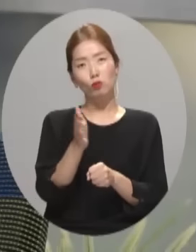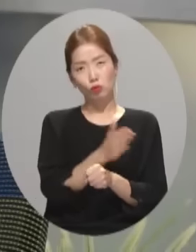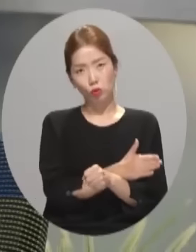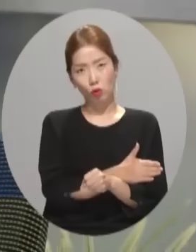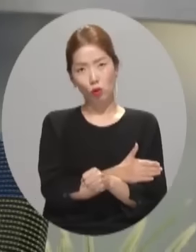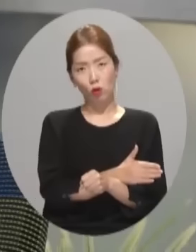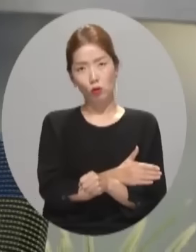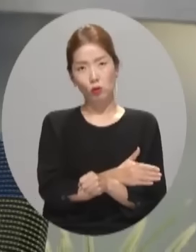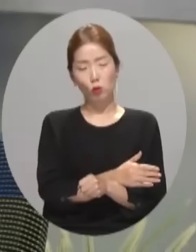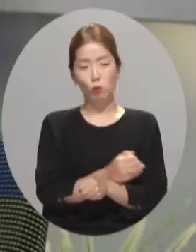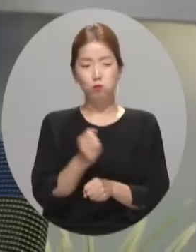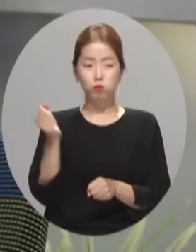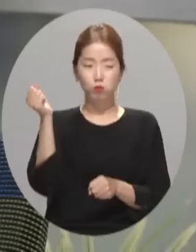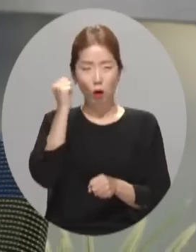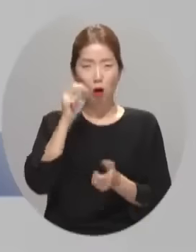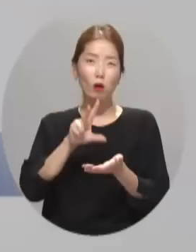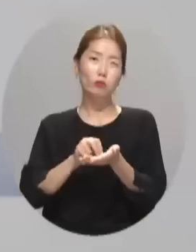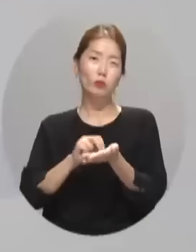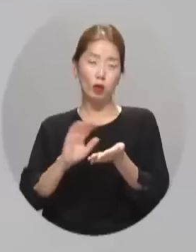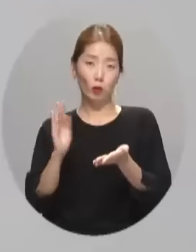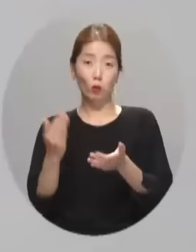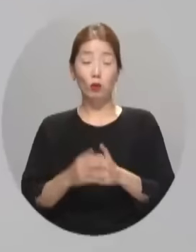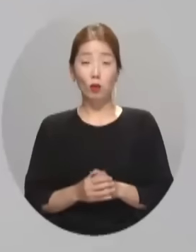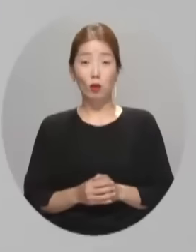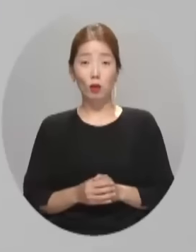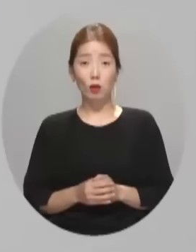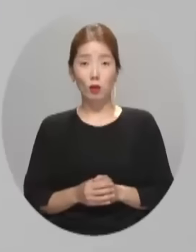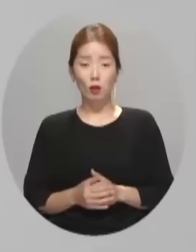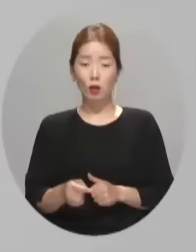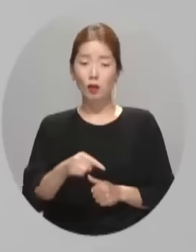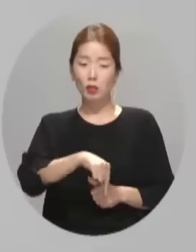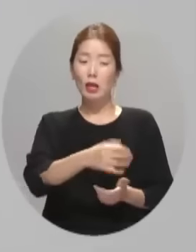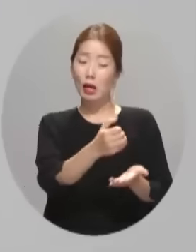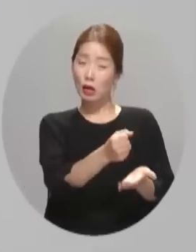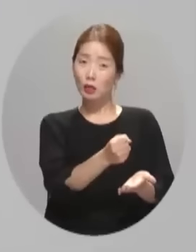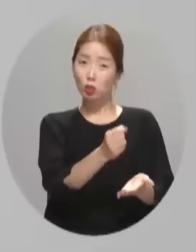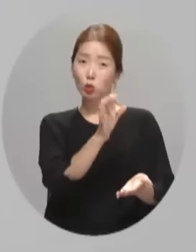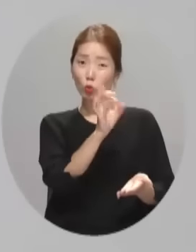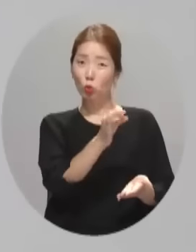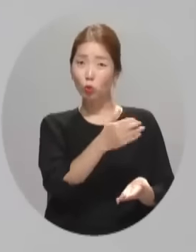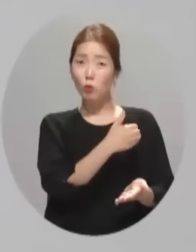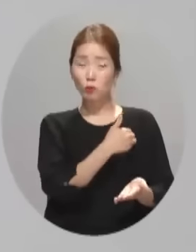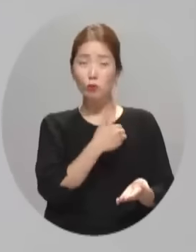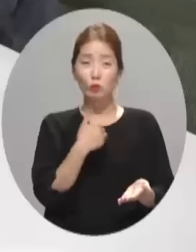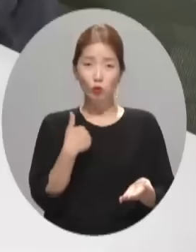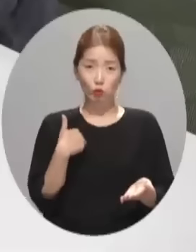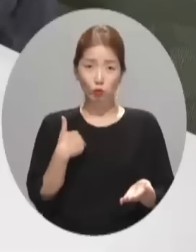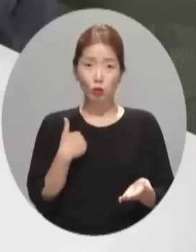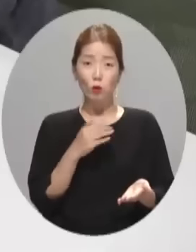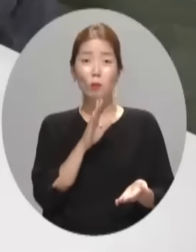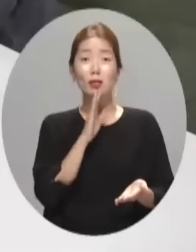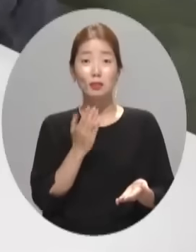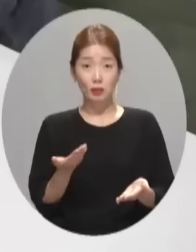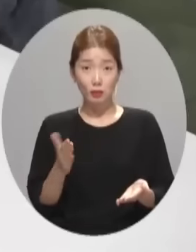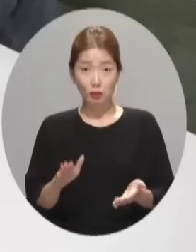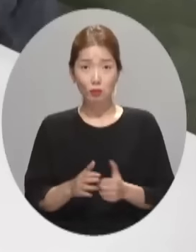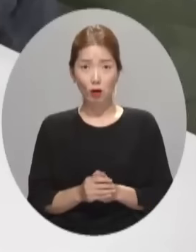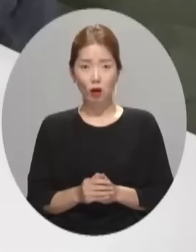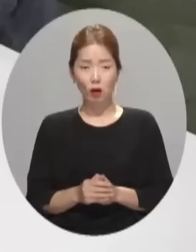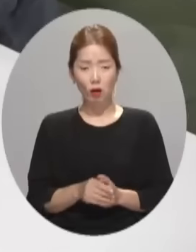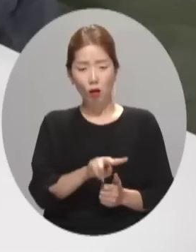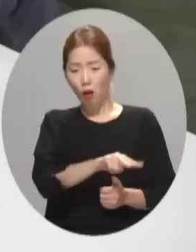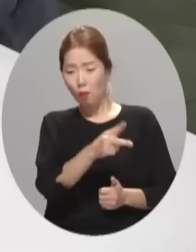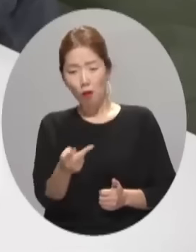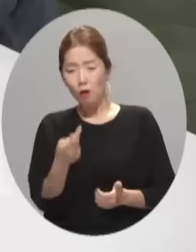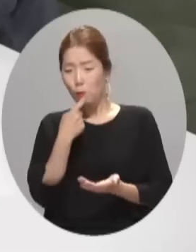2025년부터는 차질이 예상됩니다. 교육청은 자체 보유자금인 안정화기금이나 시설기금은 충분하지만 전용